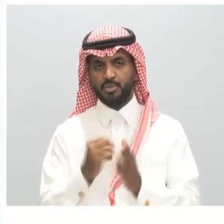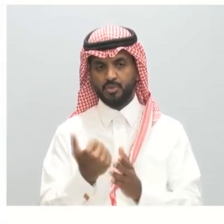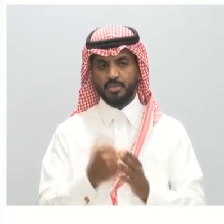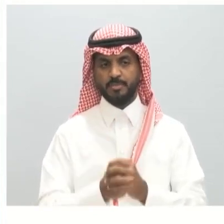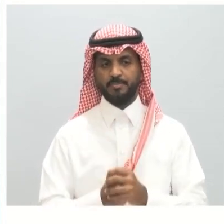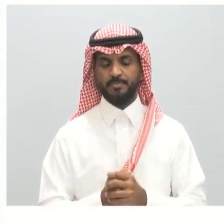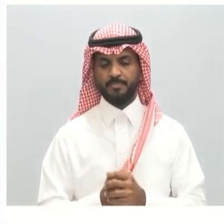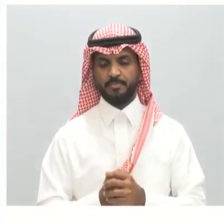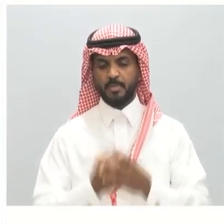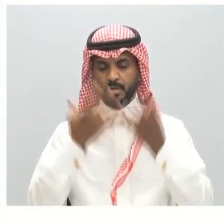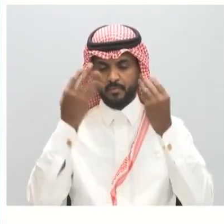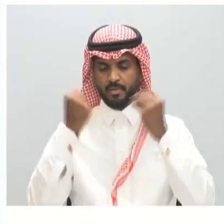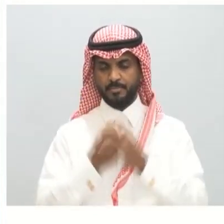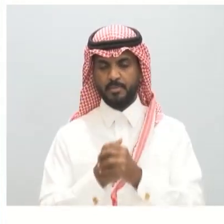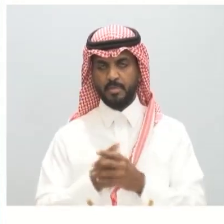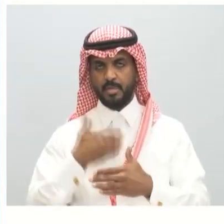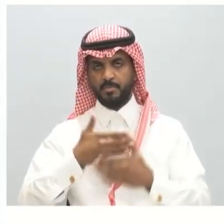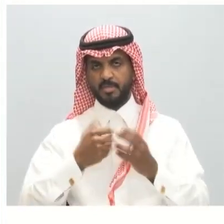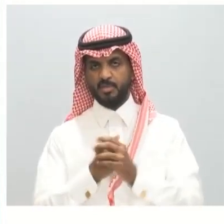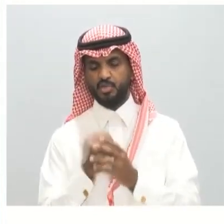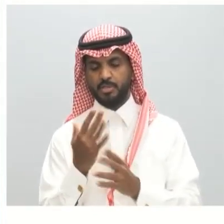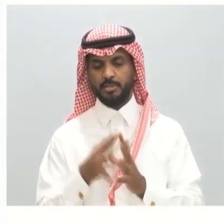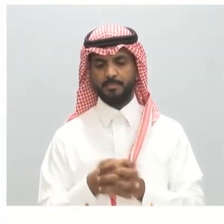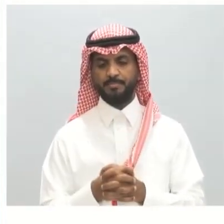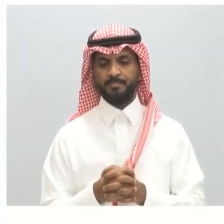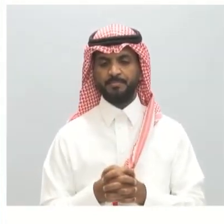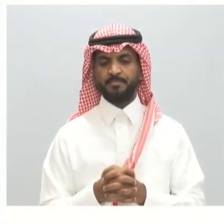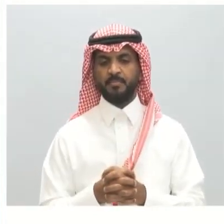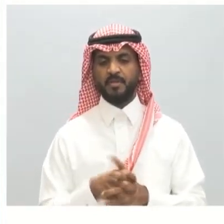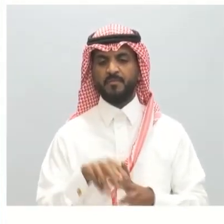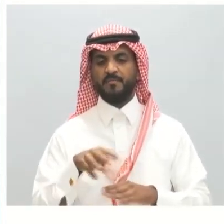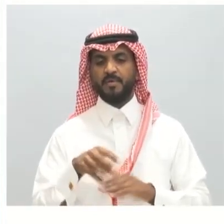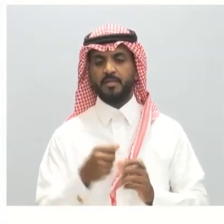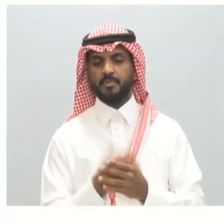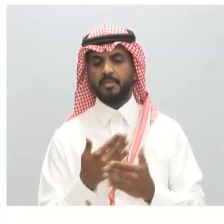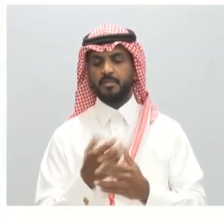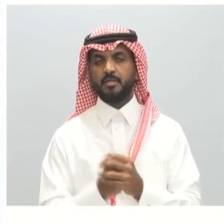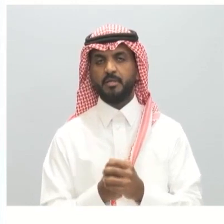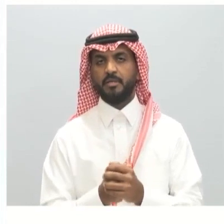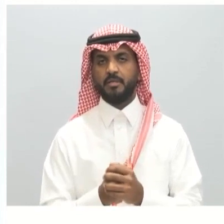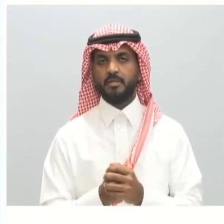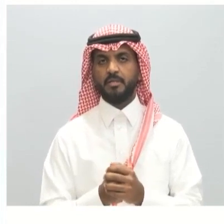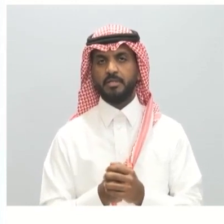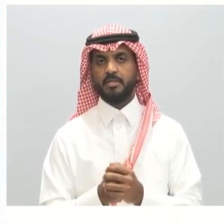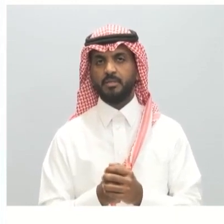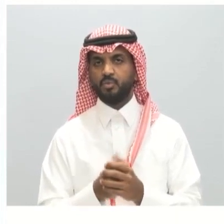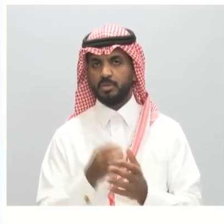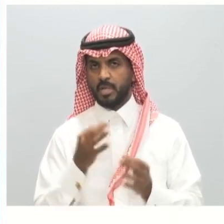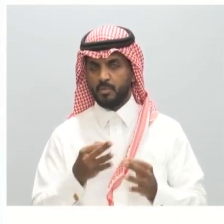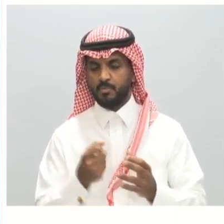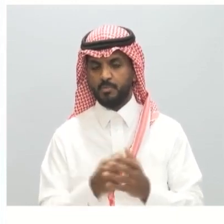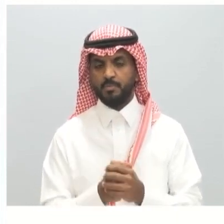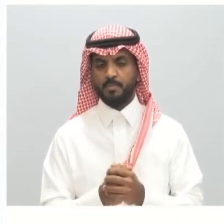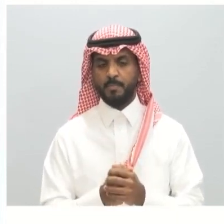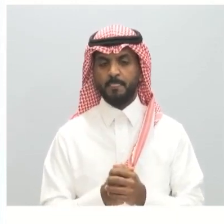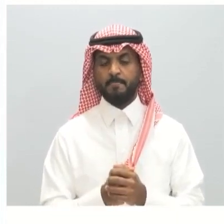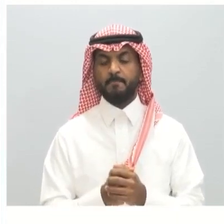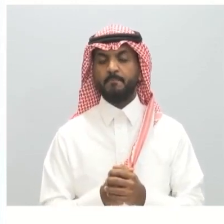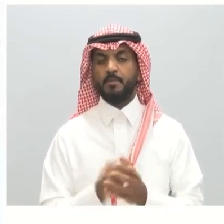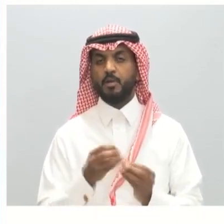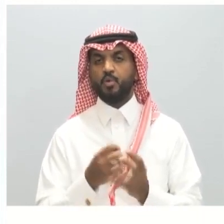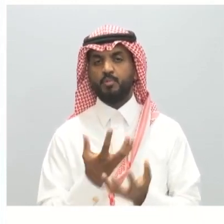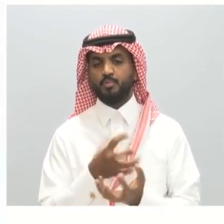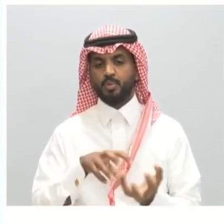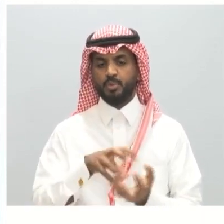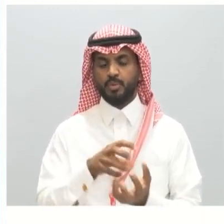السداسي تعرفنا على لبنتين جديدتين من فئه لبنات التحكم باللون البرتقالي اللبنه الاولى